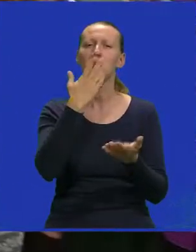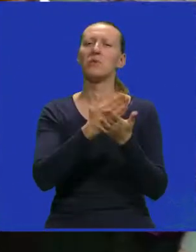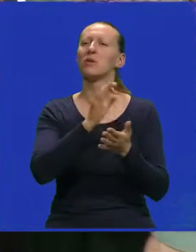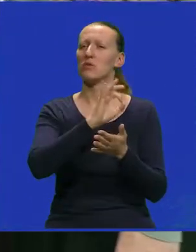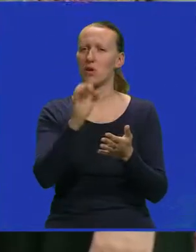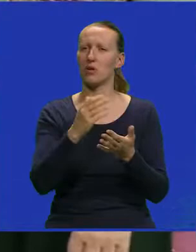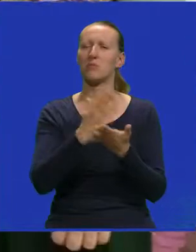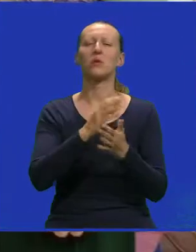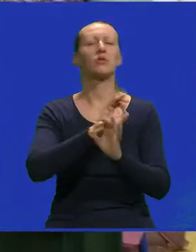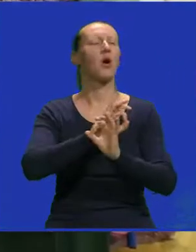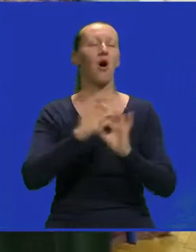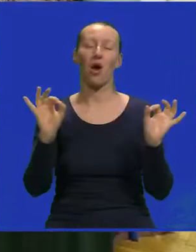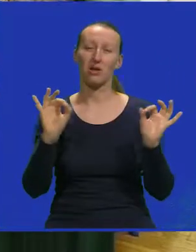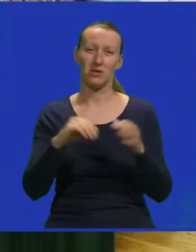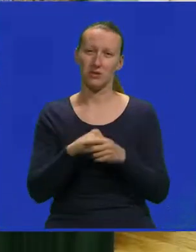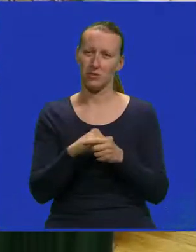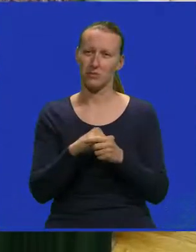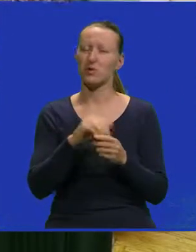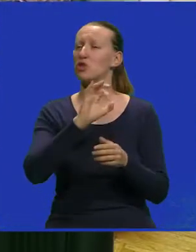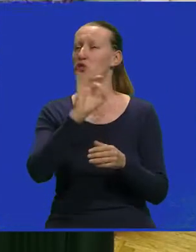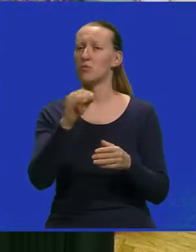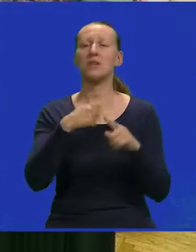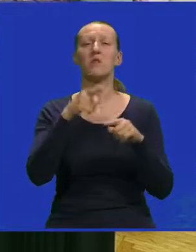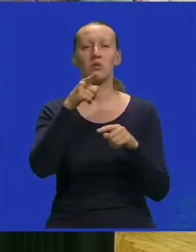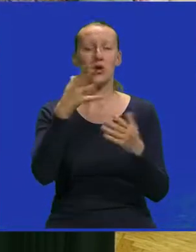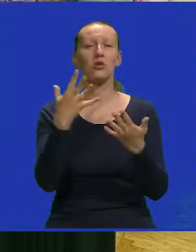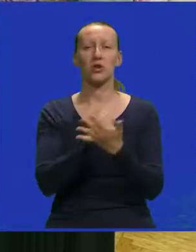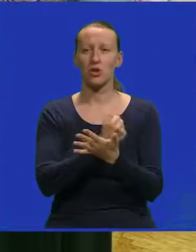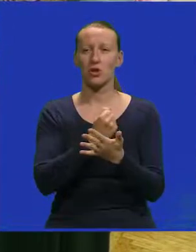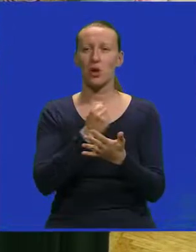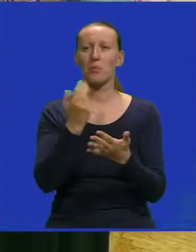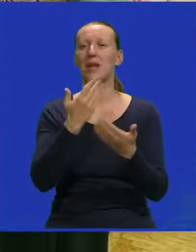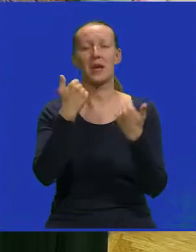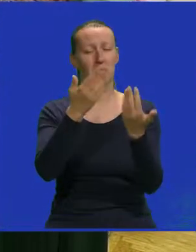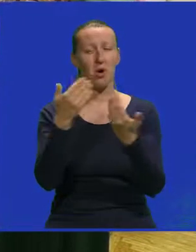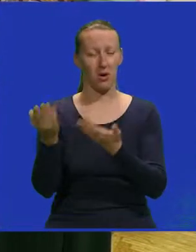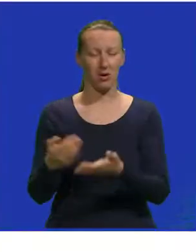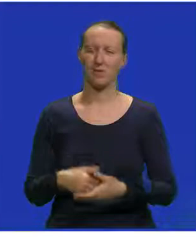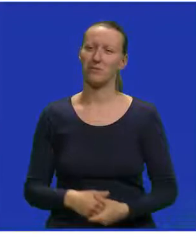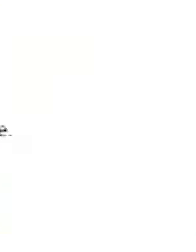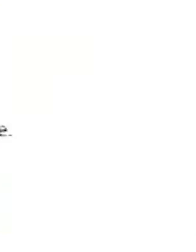pravi? Bili su fantastični. Super, i za to će dobiti i neki regalić. Hvala.